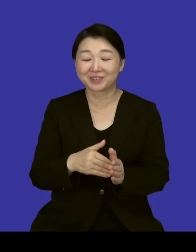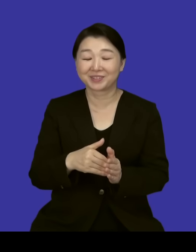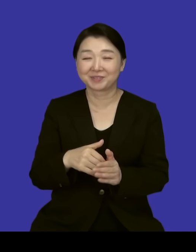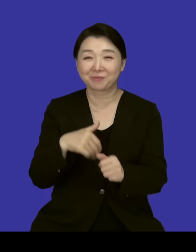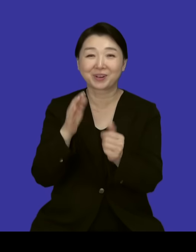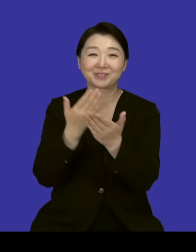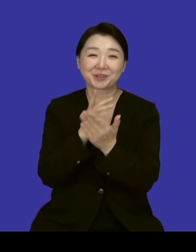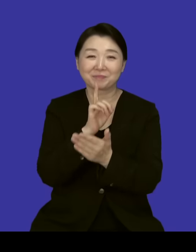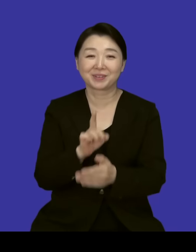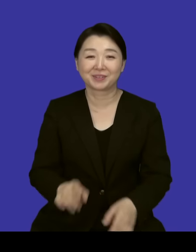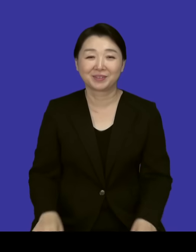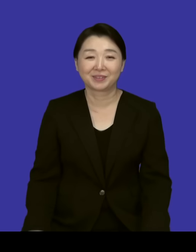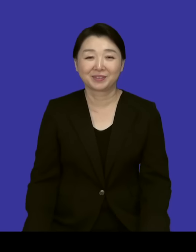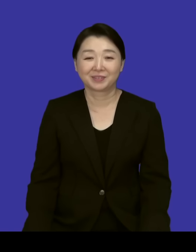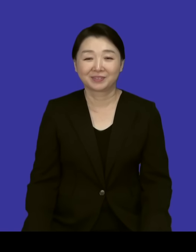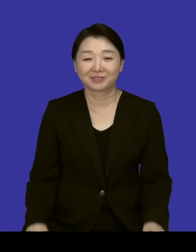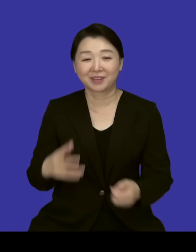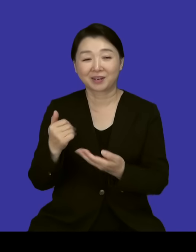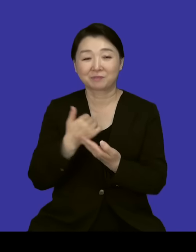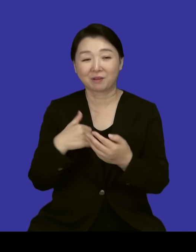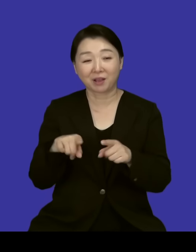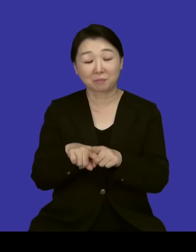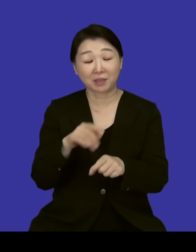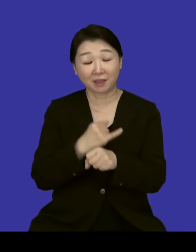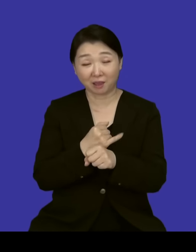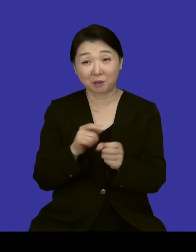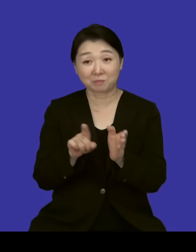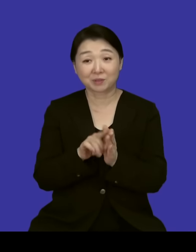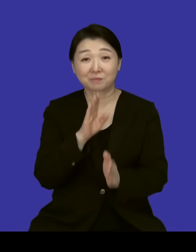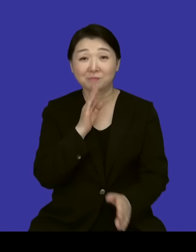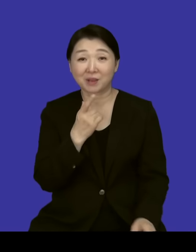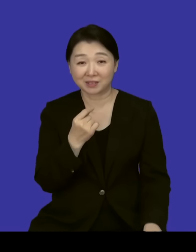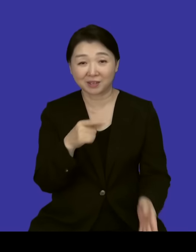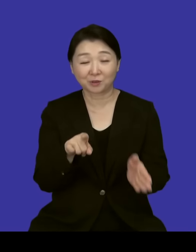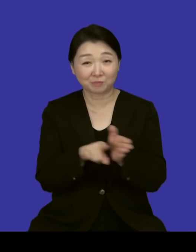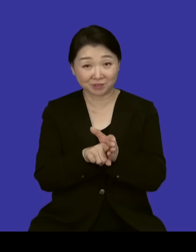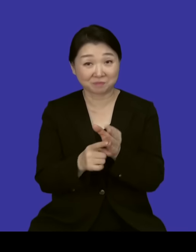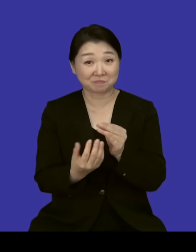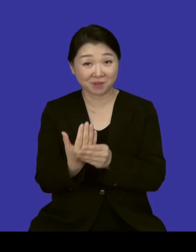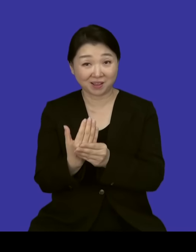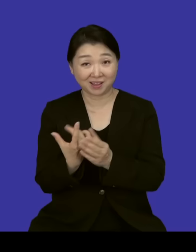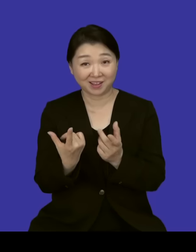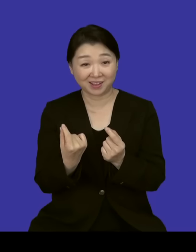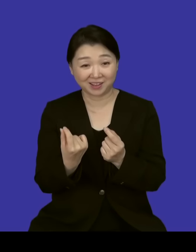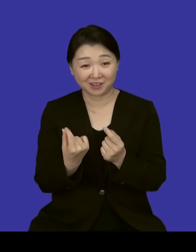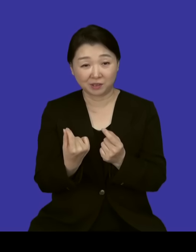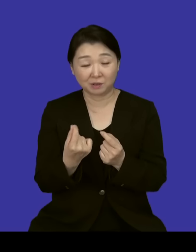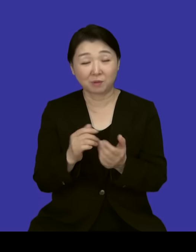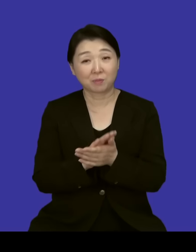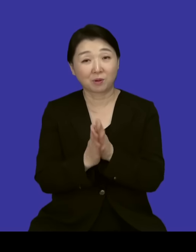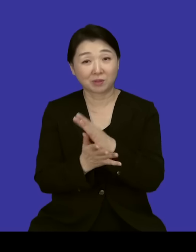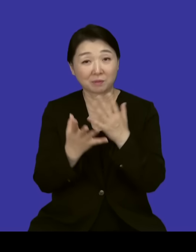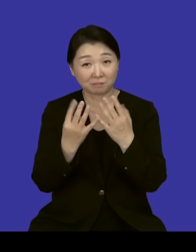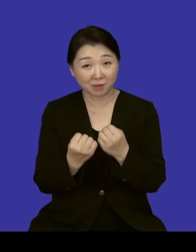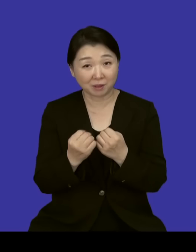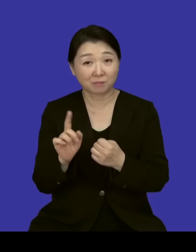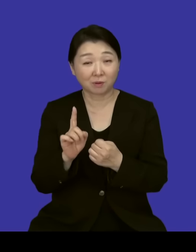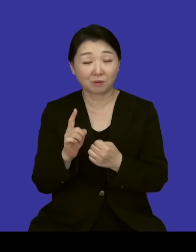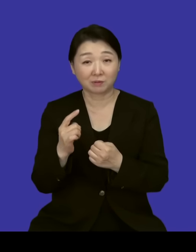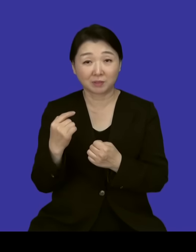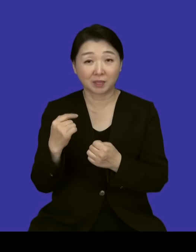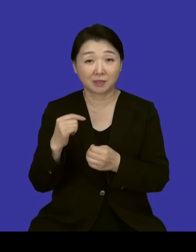네. 그럼 이제 뭐 하나님이 나와 함께 하신다는 믿음이 생겼으니까 예. 말 그대로 믿음이 생긴 거잖아요. 예. 뭐 많은 변화가 있었겠네요. 내 생활이나 내